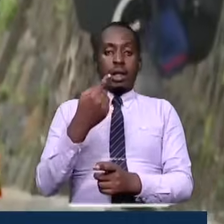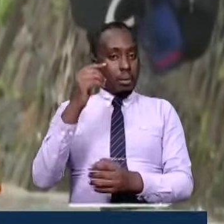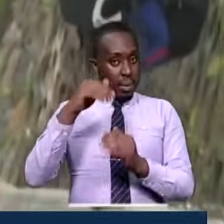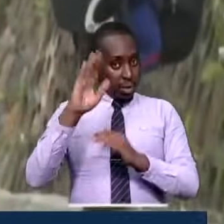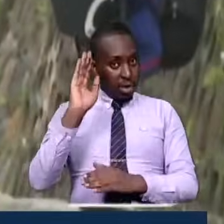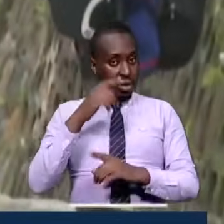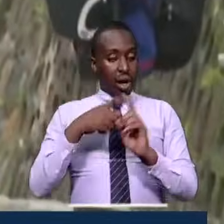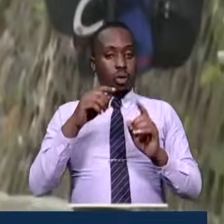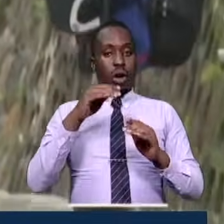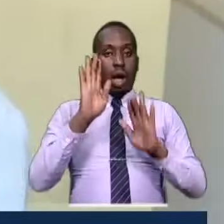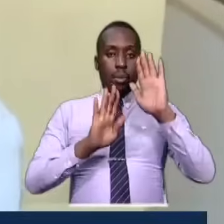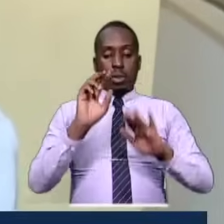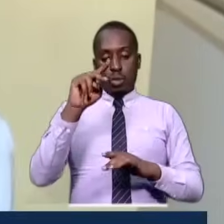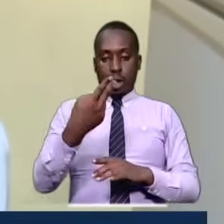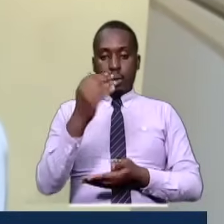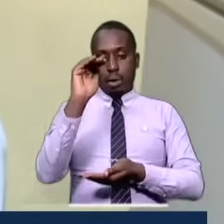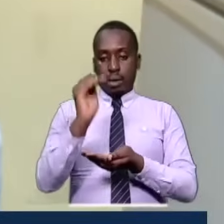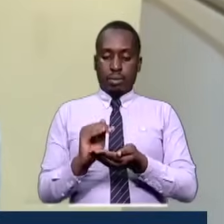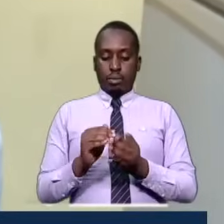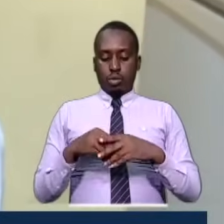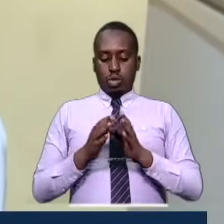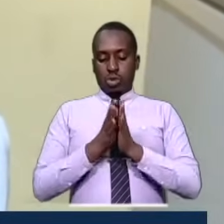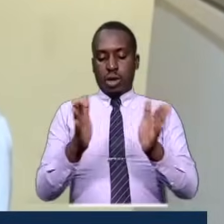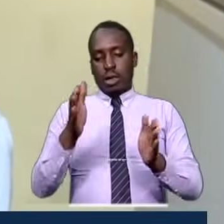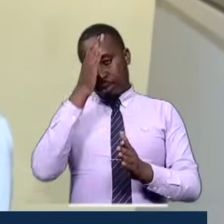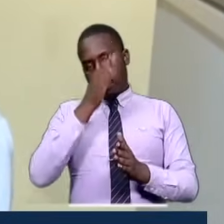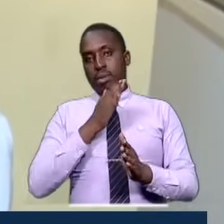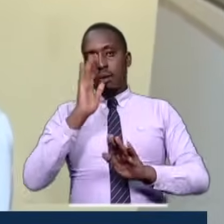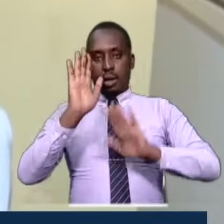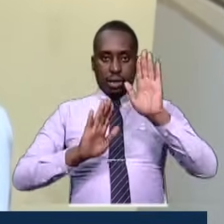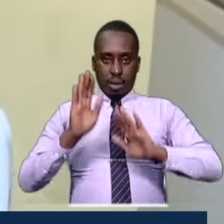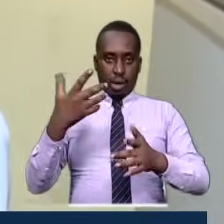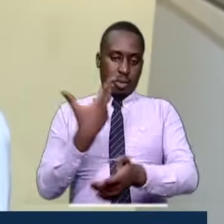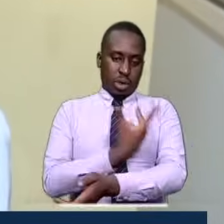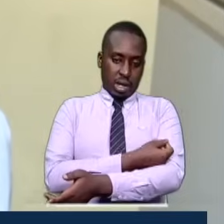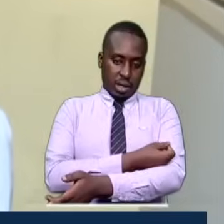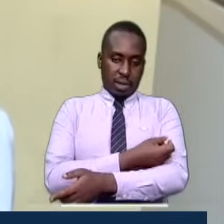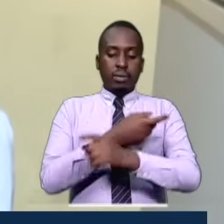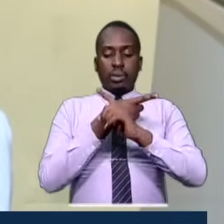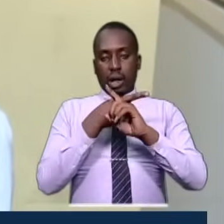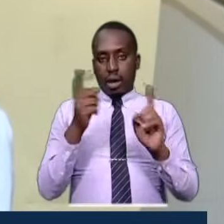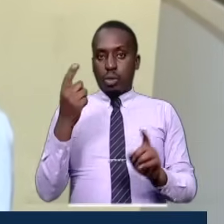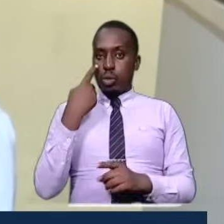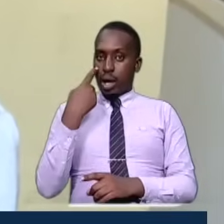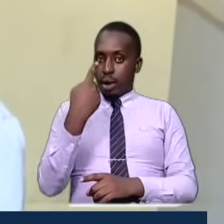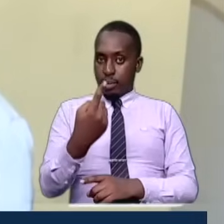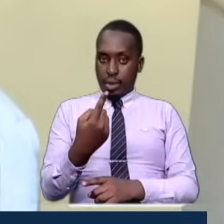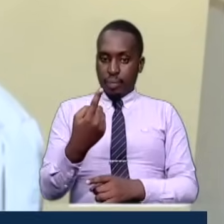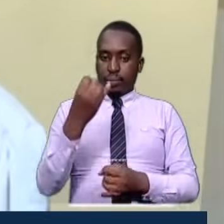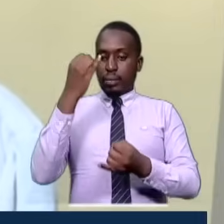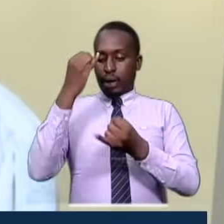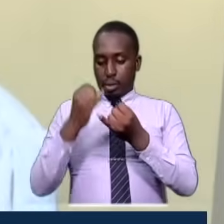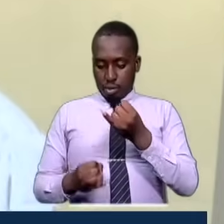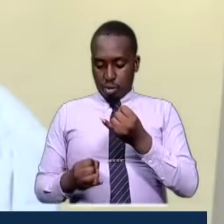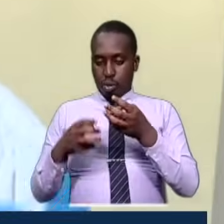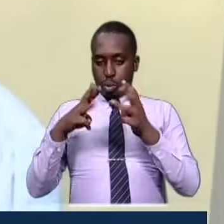abitabirwa kabiri bakagabanukaho. Muri rusange ababyeyi baritabira gukingiza ariko urebye abasoza